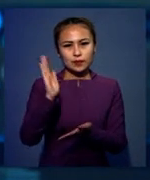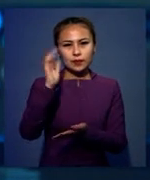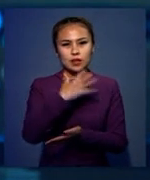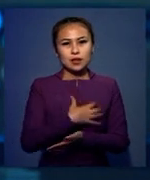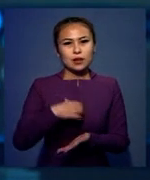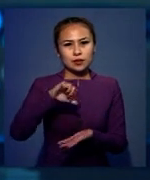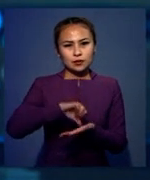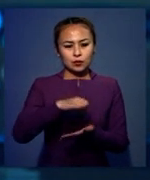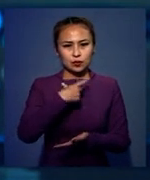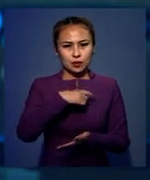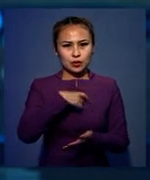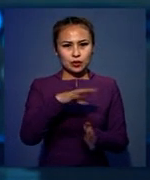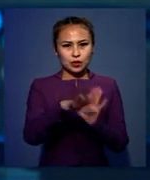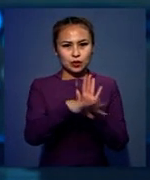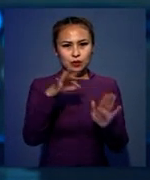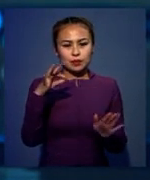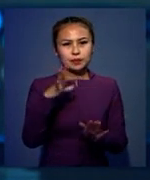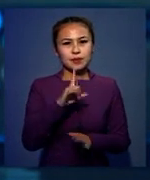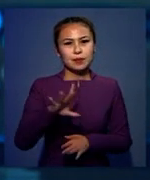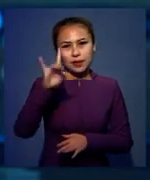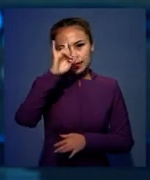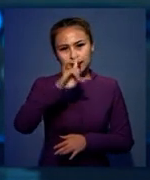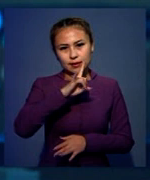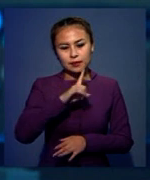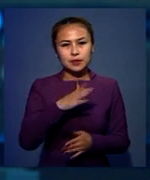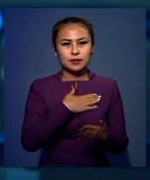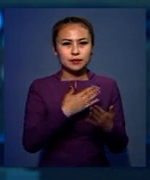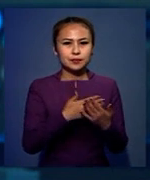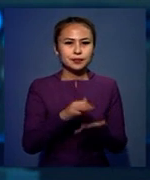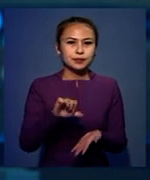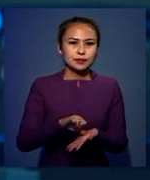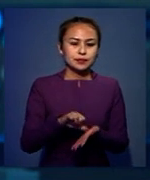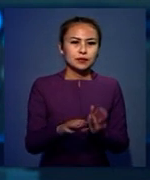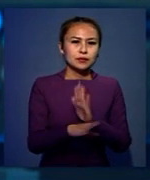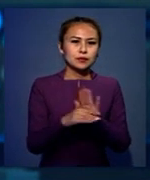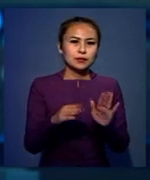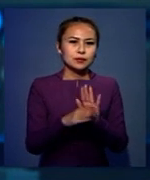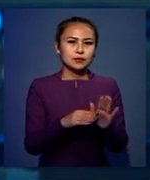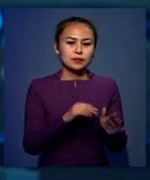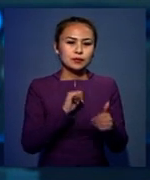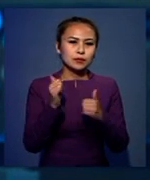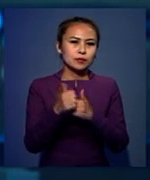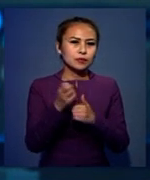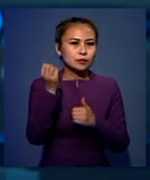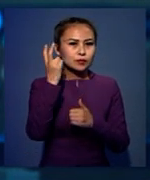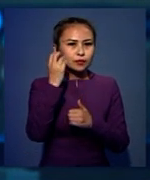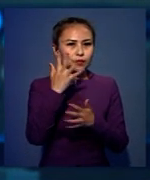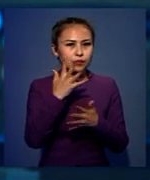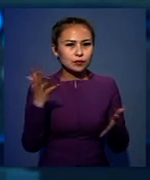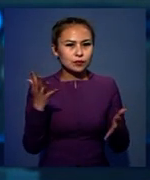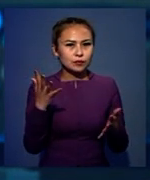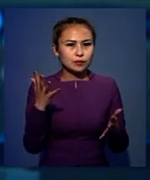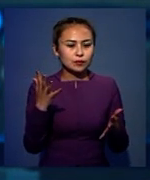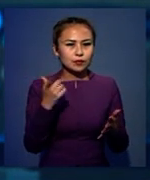ең маңызды шараға қатысып, өз таңдауын жасауда батыс қазақстандықтарда белсенділік танытып жатыр. Сайлаушылардың басым бөлігі түске